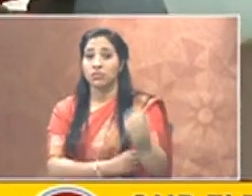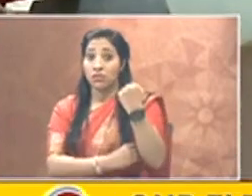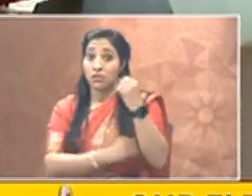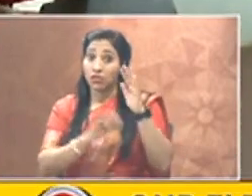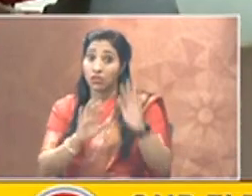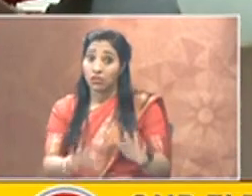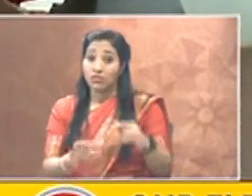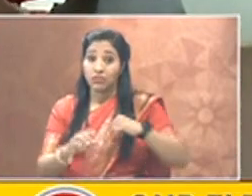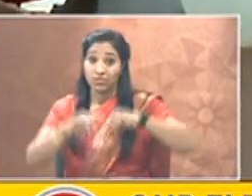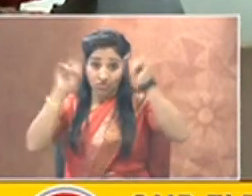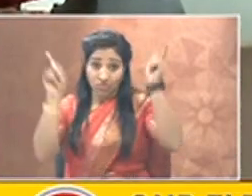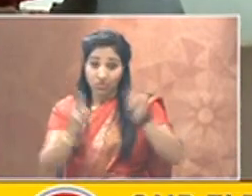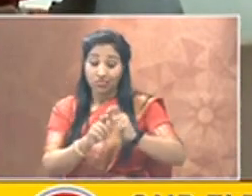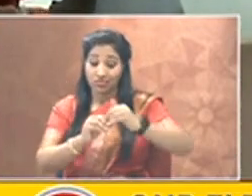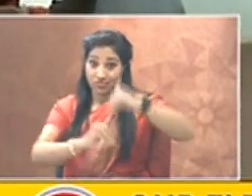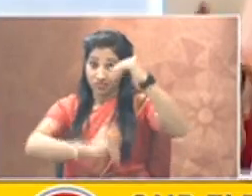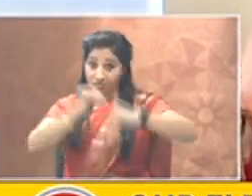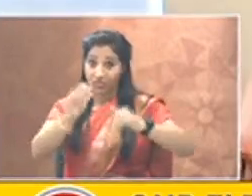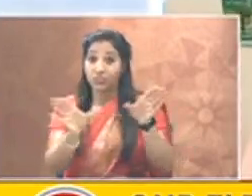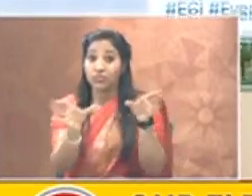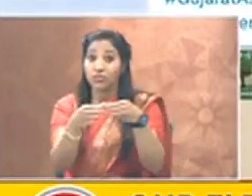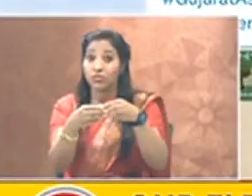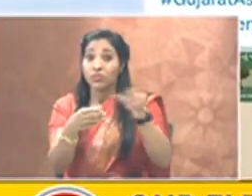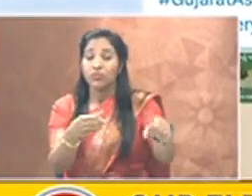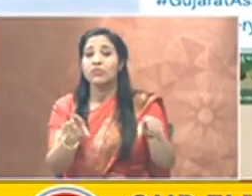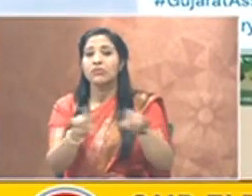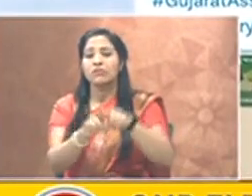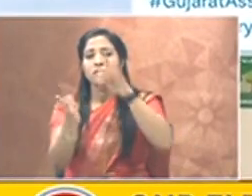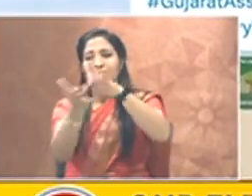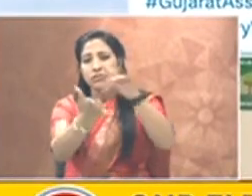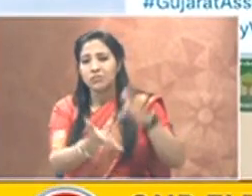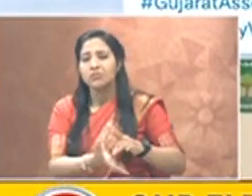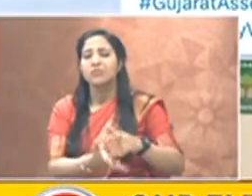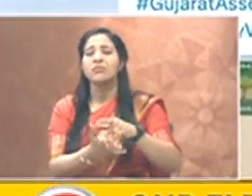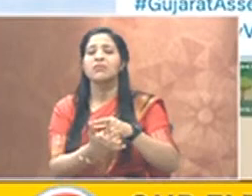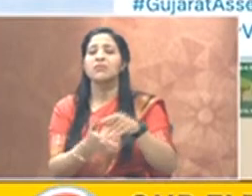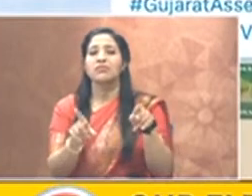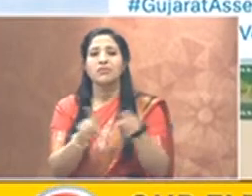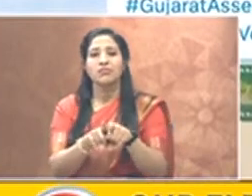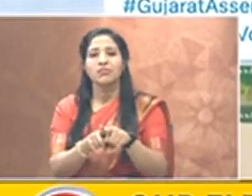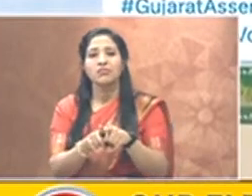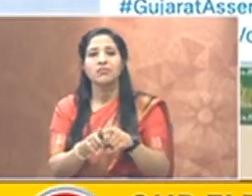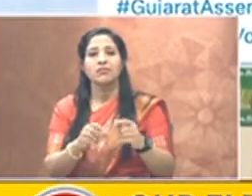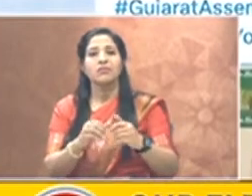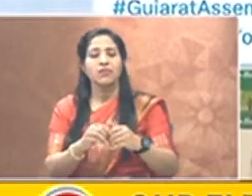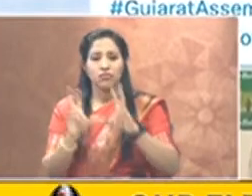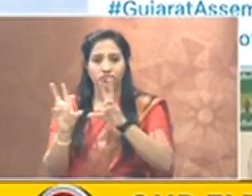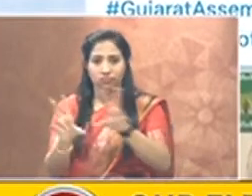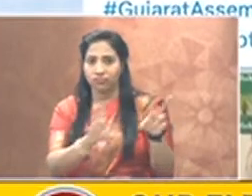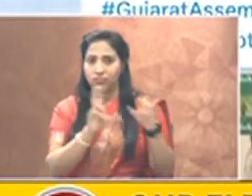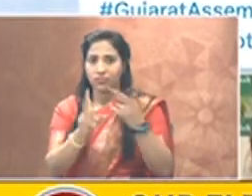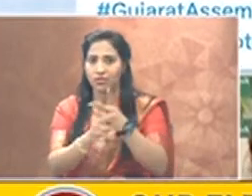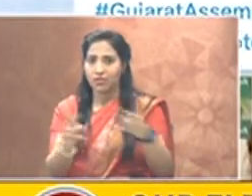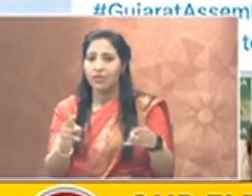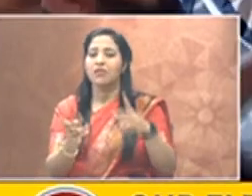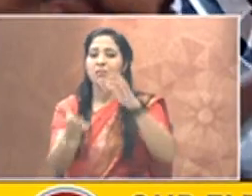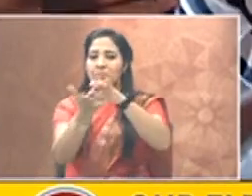इसके लिए हमारा चुनाव आयोग ऐसे स्थानों पर भी पोलिंग बूथ बनवाता